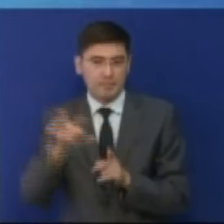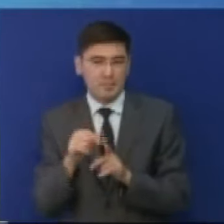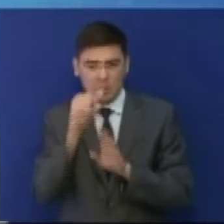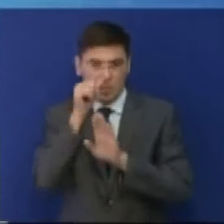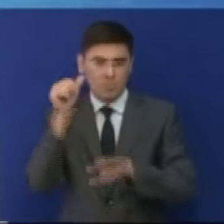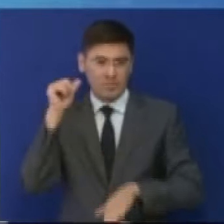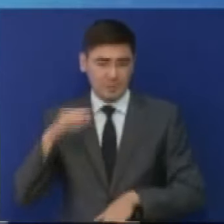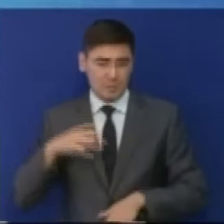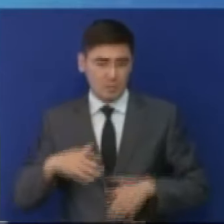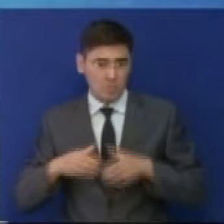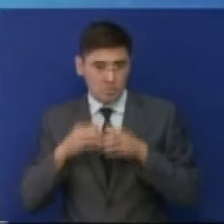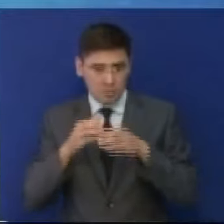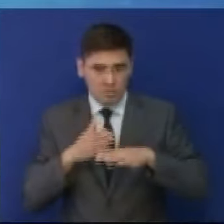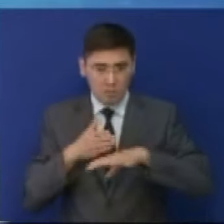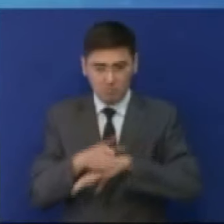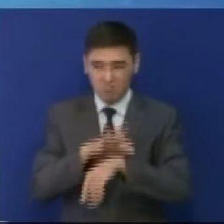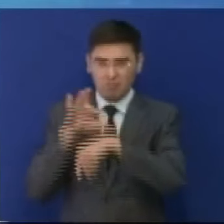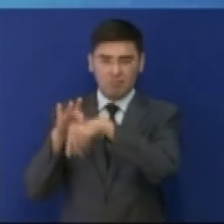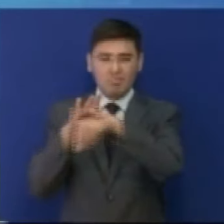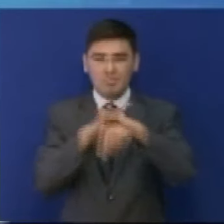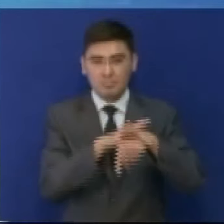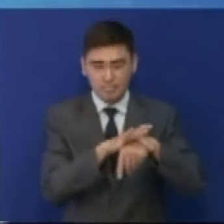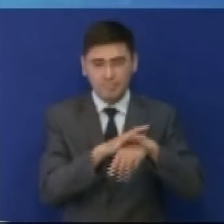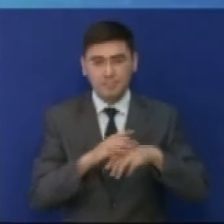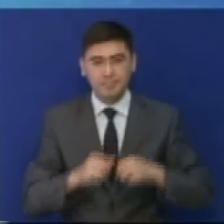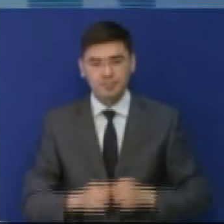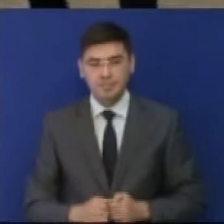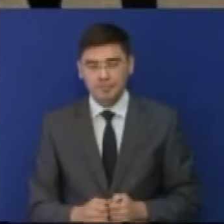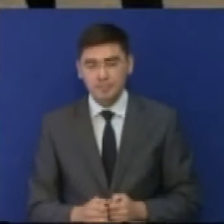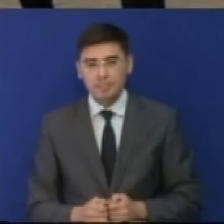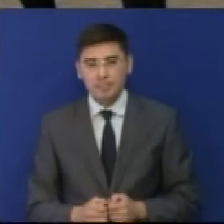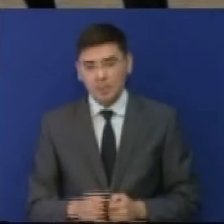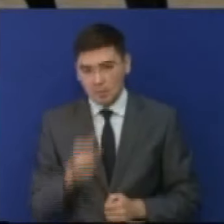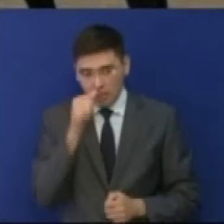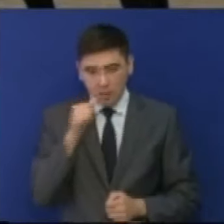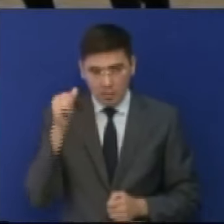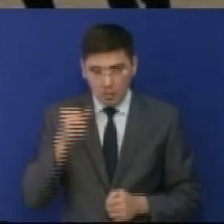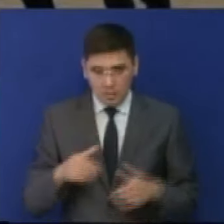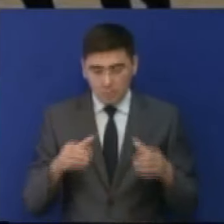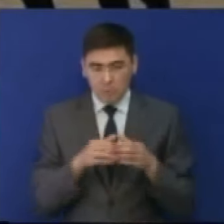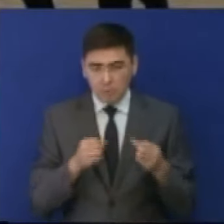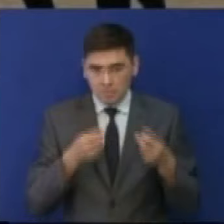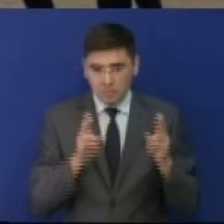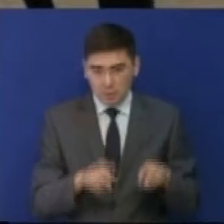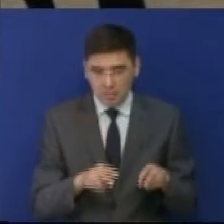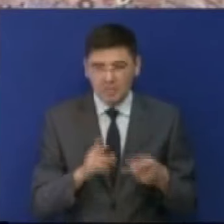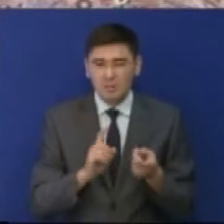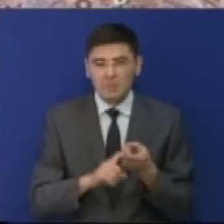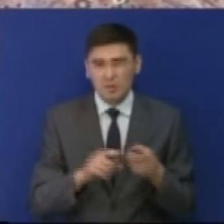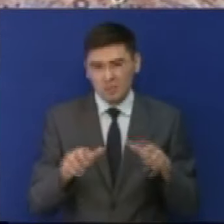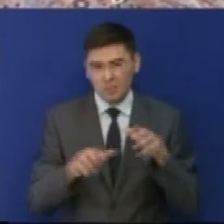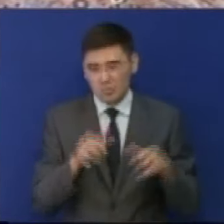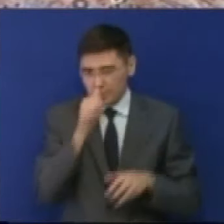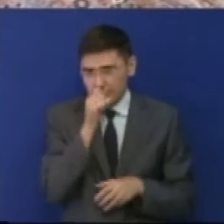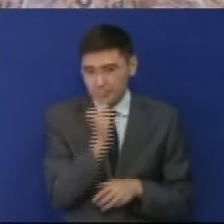колледжа и проблему с заменой в общежитии системы отопления. В прошлом году специальная мониторинговая группа по противодействию